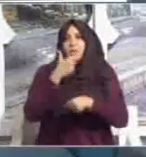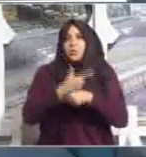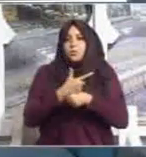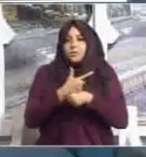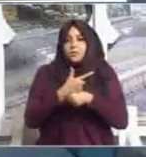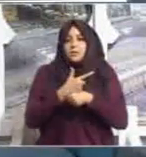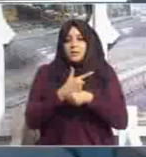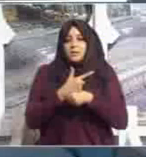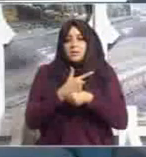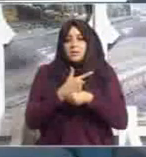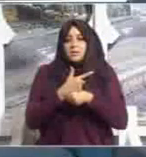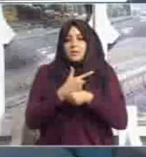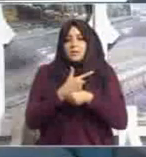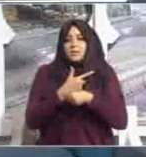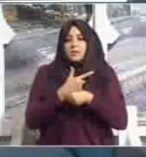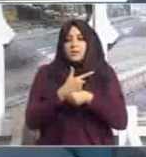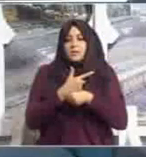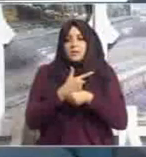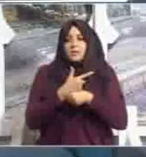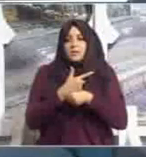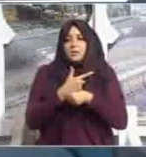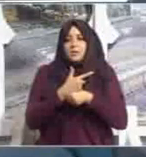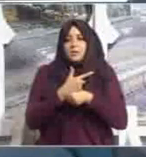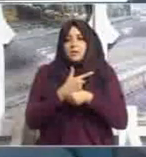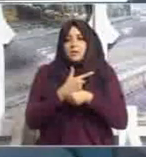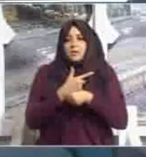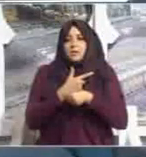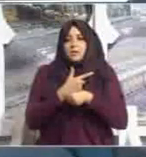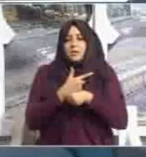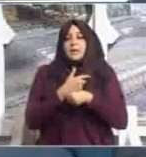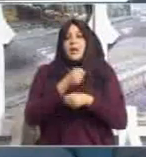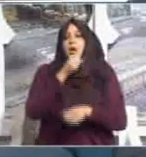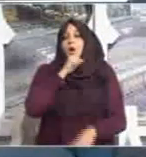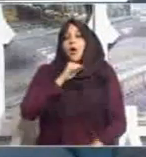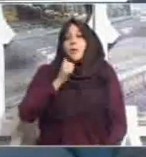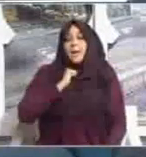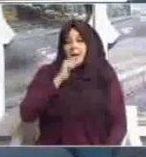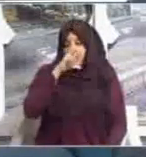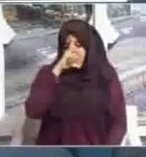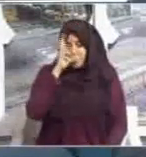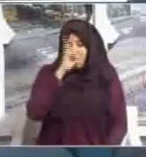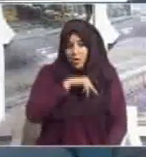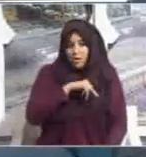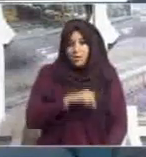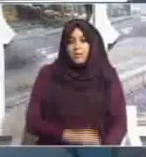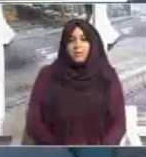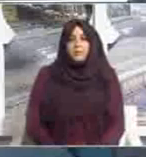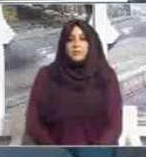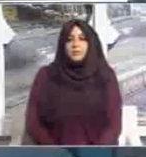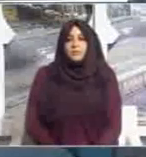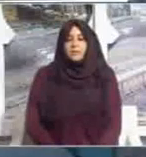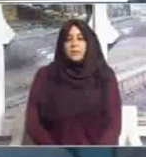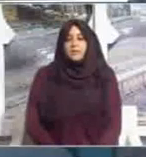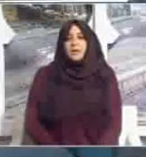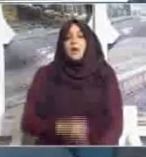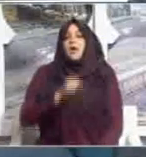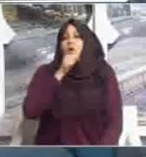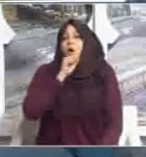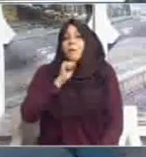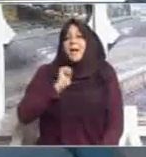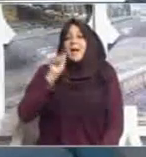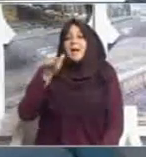تحم. توفت شكون؟ جده تحم امهم. أم الأم الجدة.